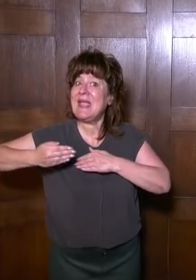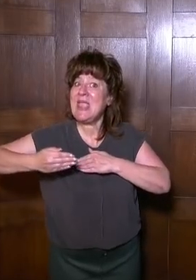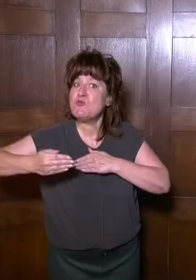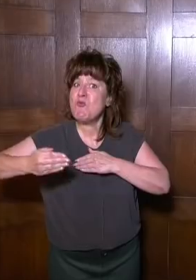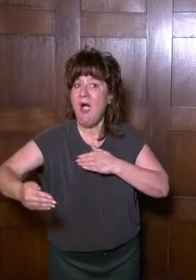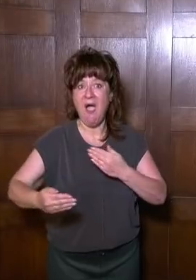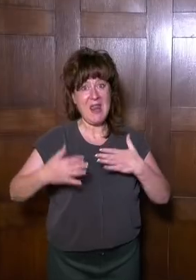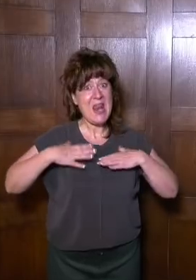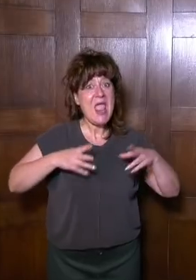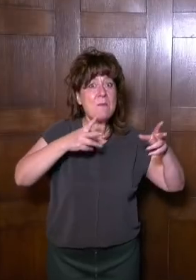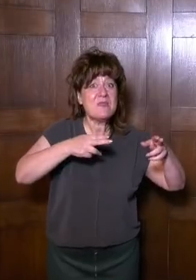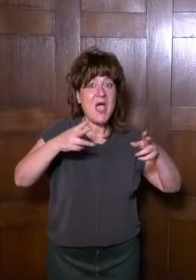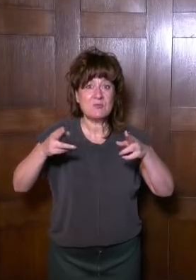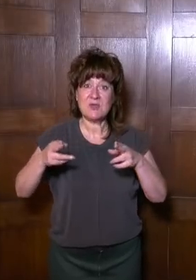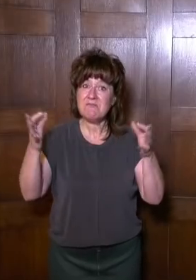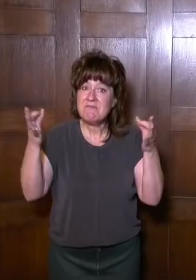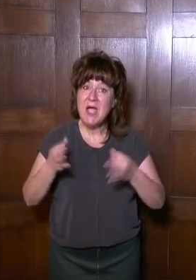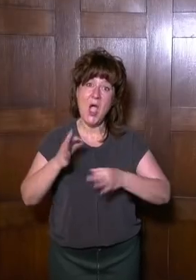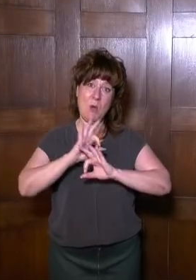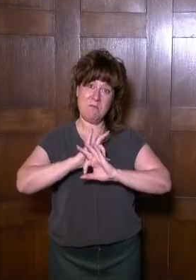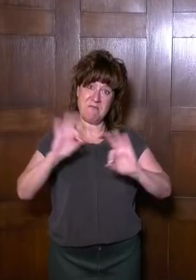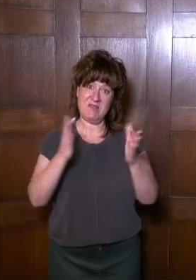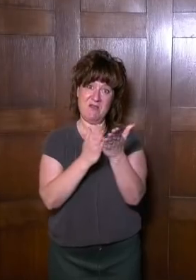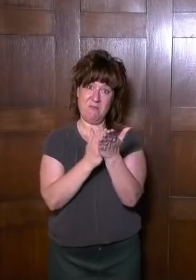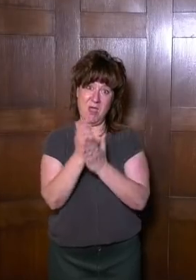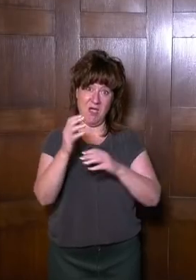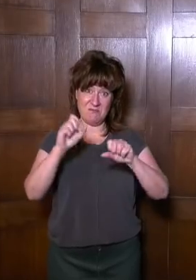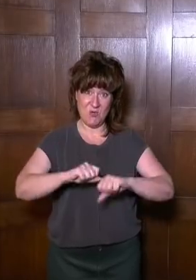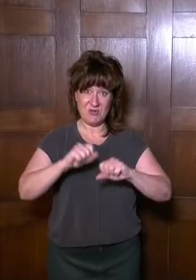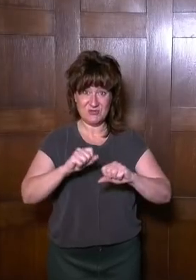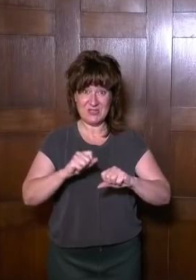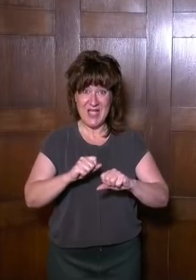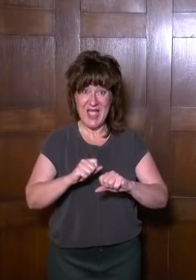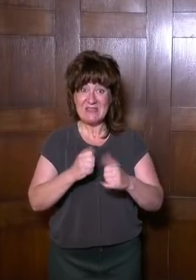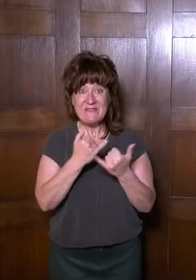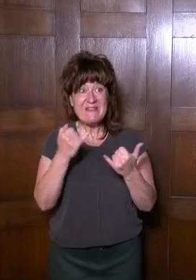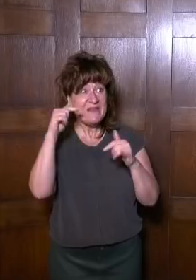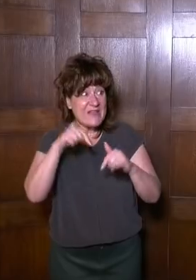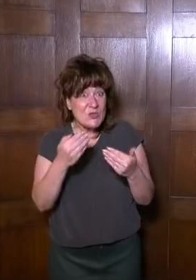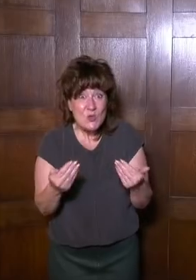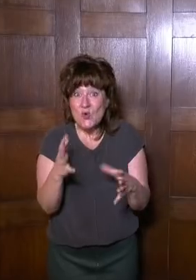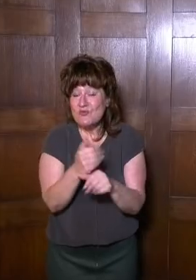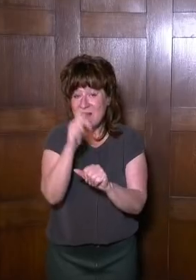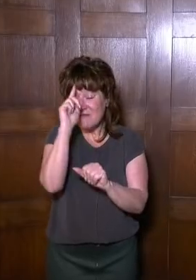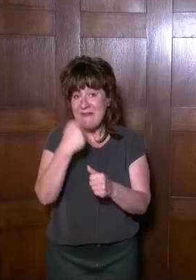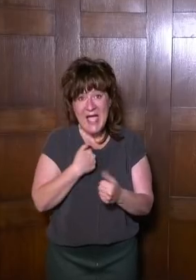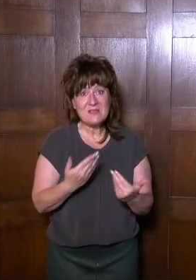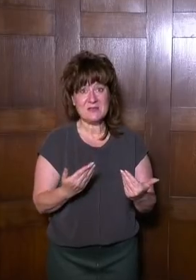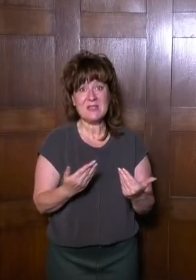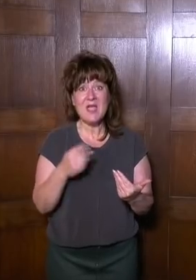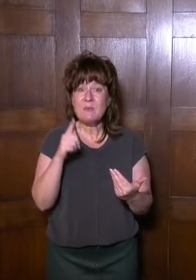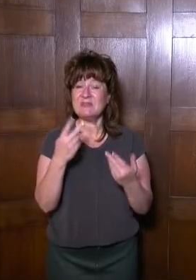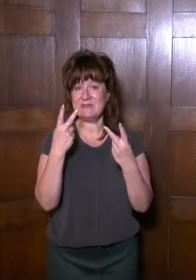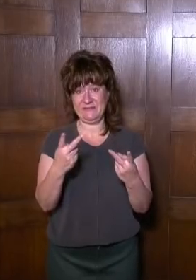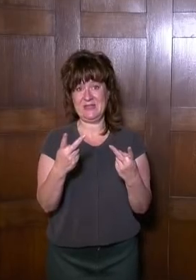Stück stärkere Planbarkeit hinbekommen, das wäre natürlich wünschenswert. Wie wir das unter diesen Bedingungen schaffen, weiß ich auch nicht, aber das ist